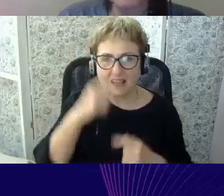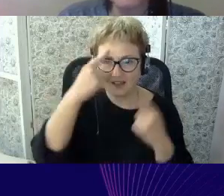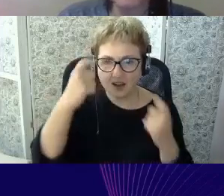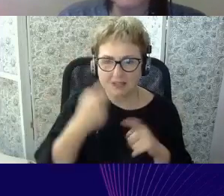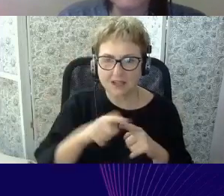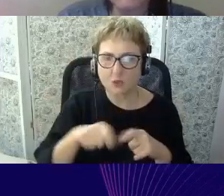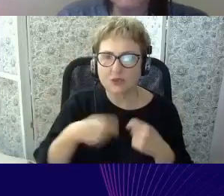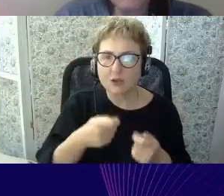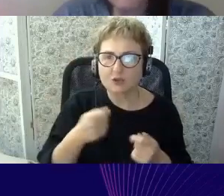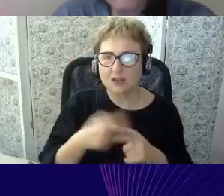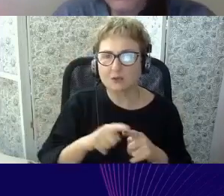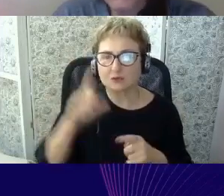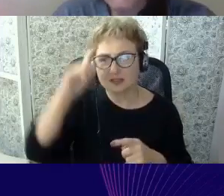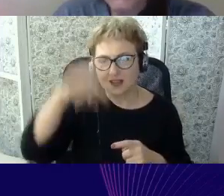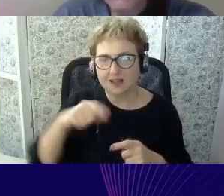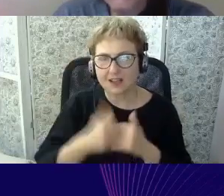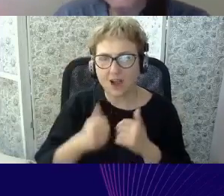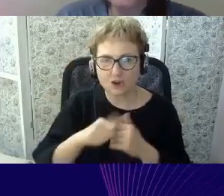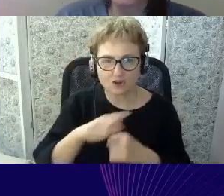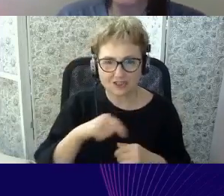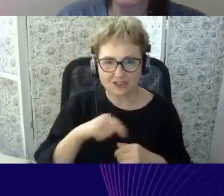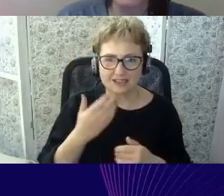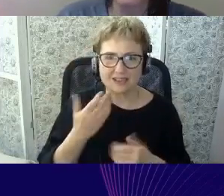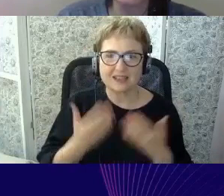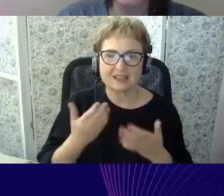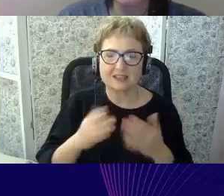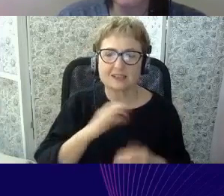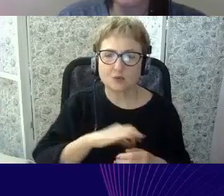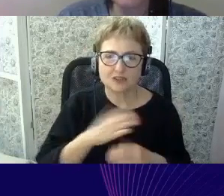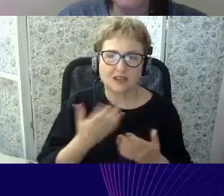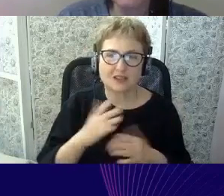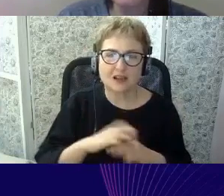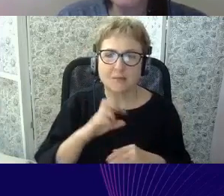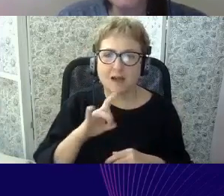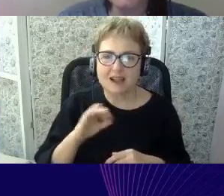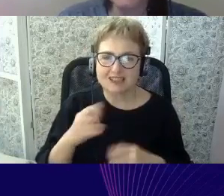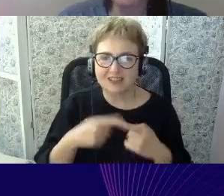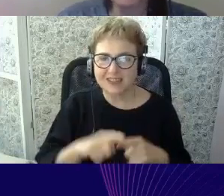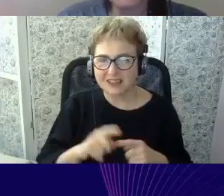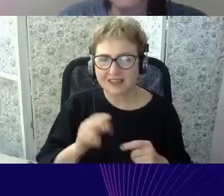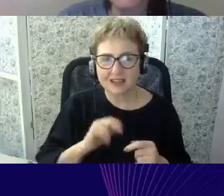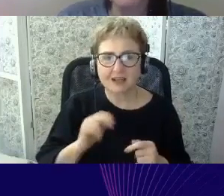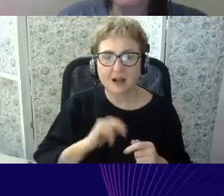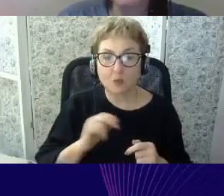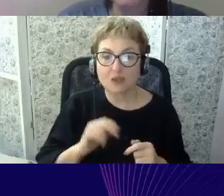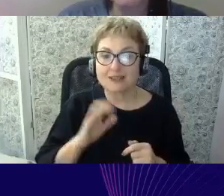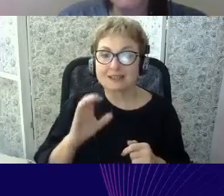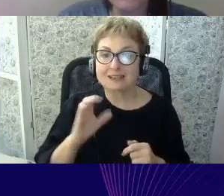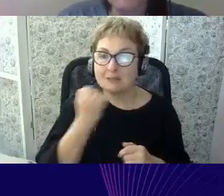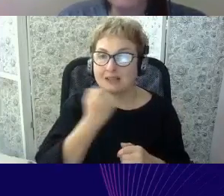информация дается, которую знает, ну, наверное, каждый из нас. Если используются какие-то базовые техники работы